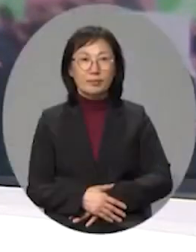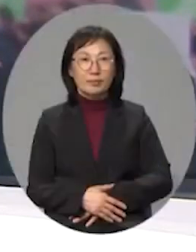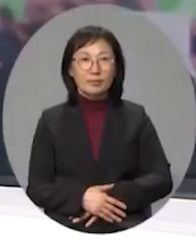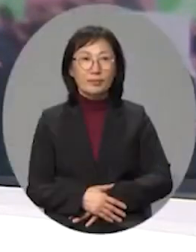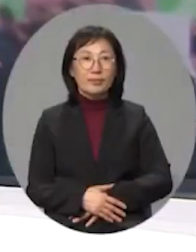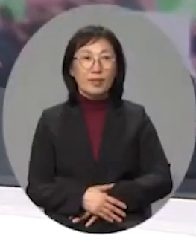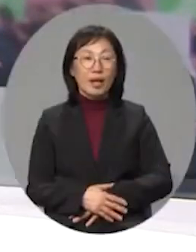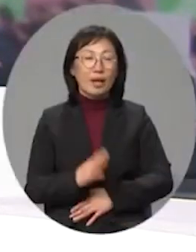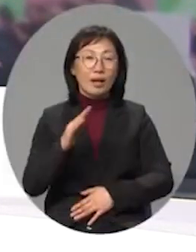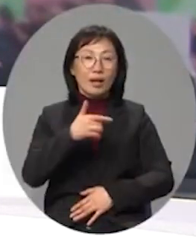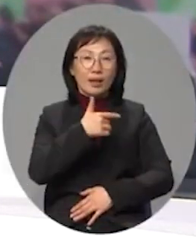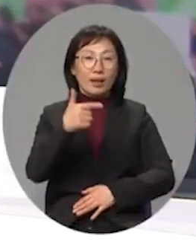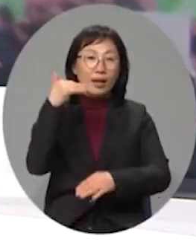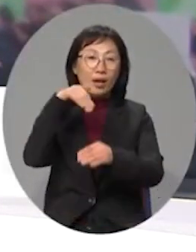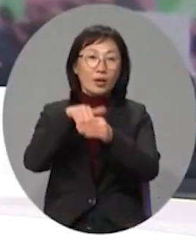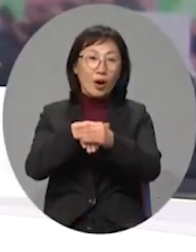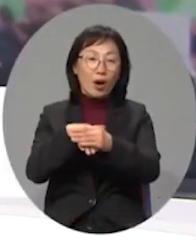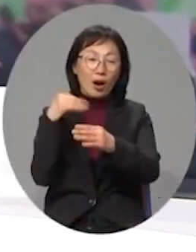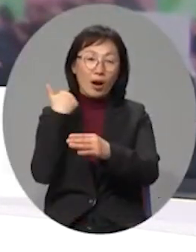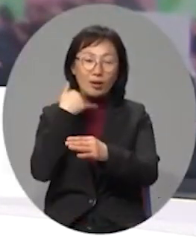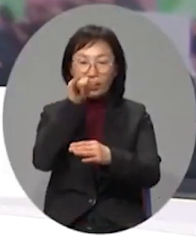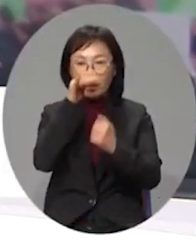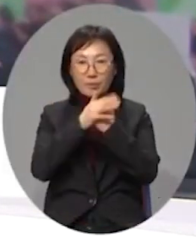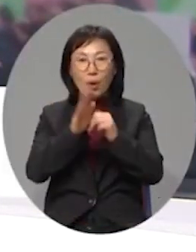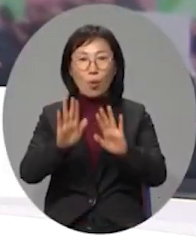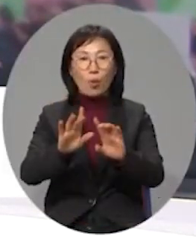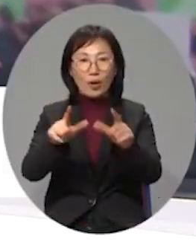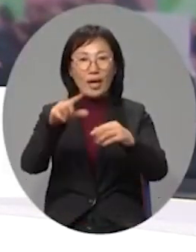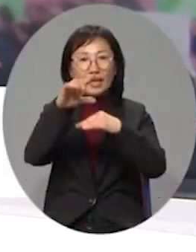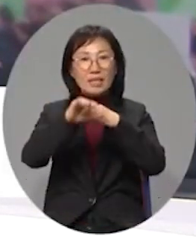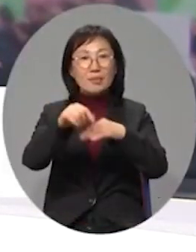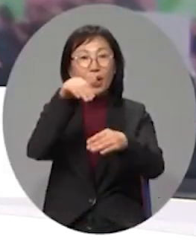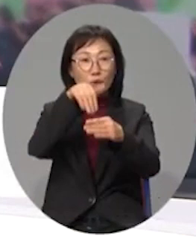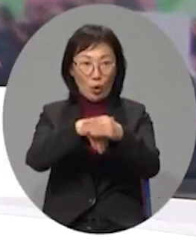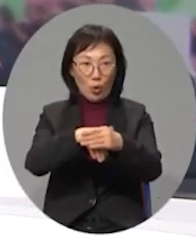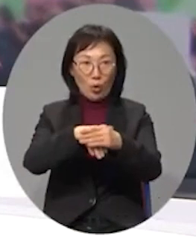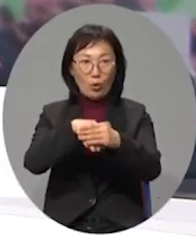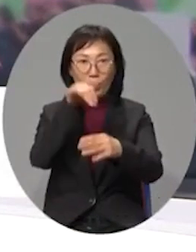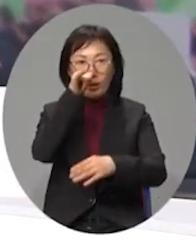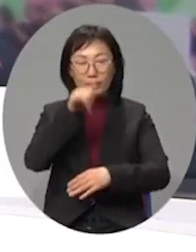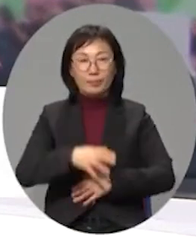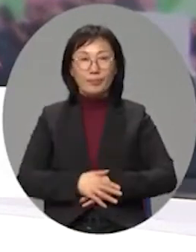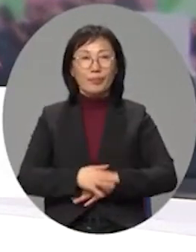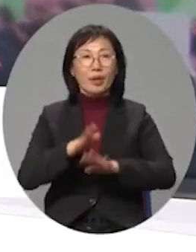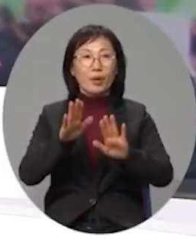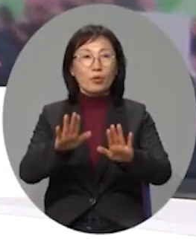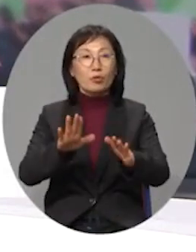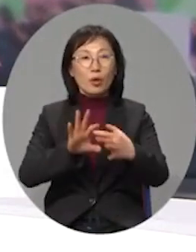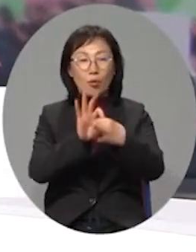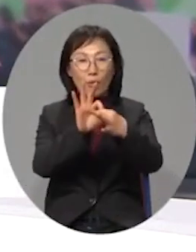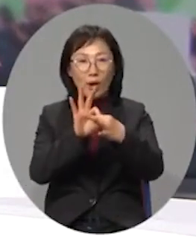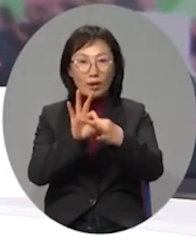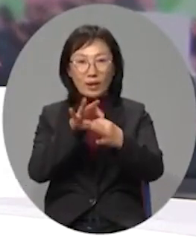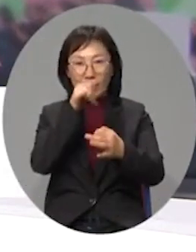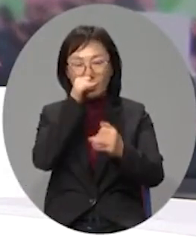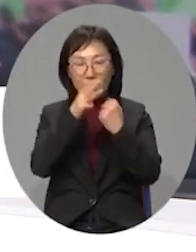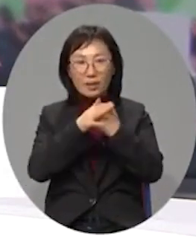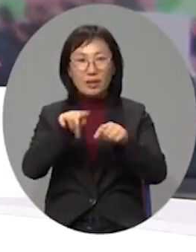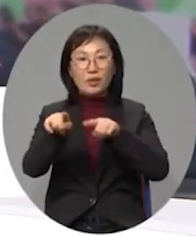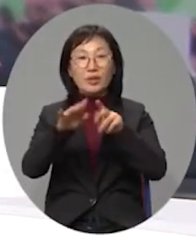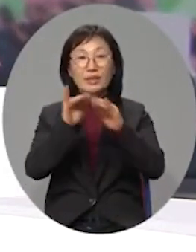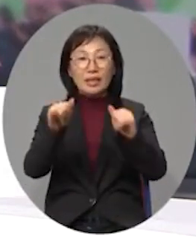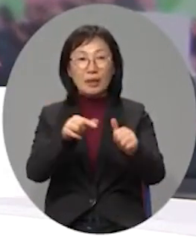네, 대선판에 가려져 있지만 올해는 지방선거가 치러지는 해이기도 합니다. 우리 삶과 가장 밀접한 정치인들을